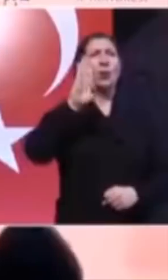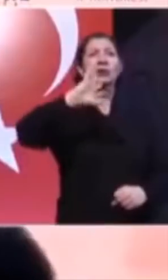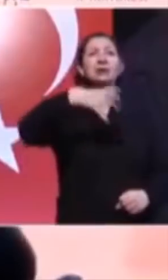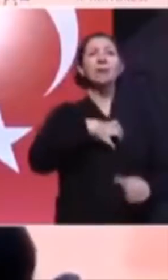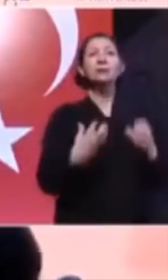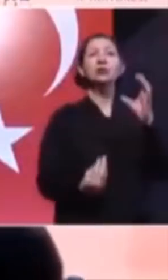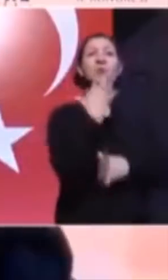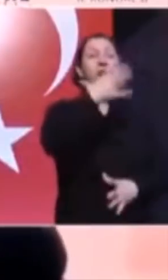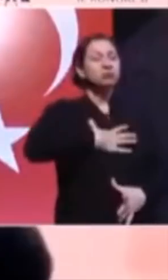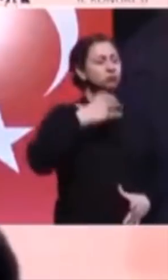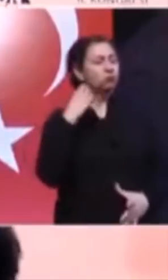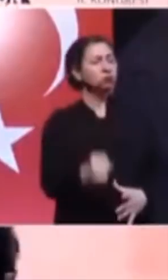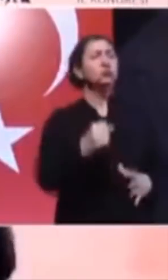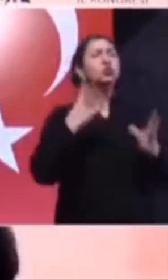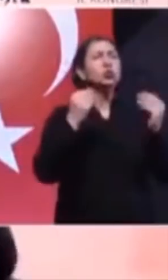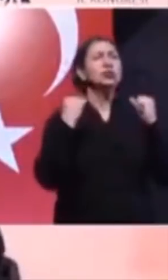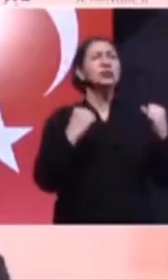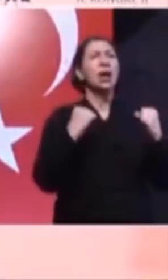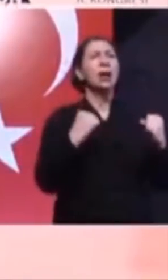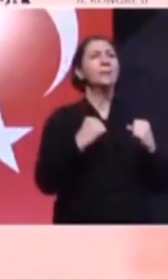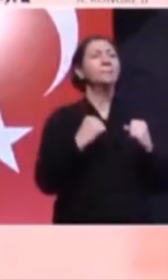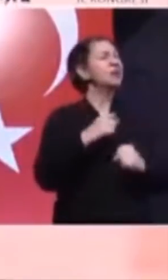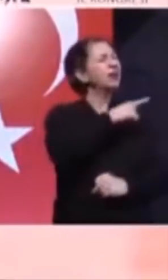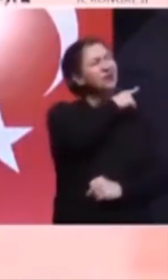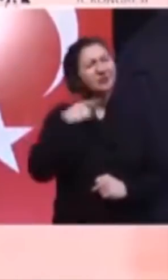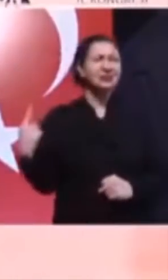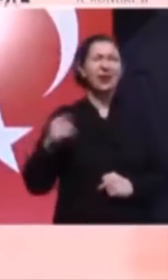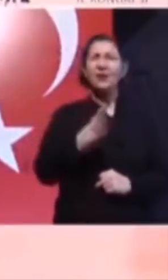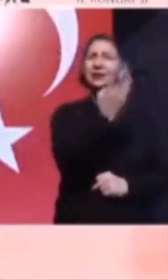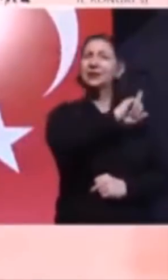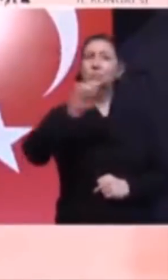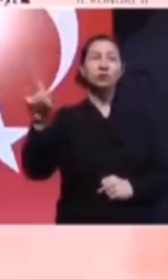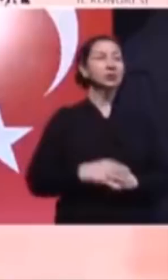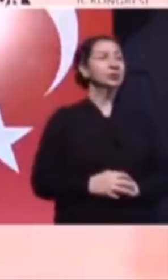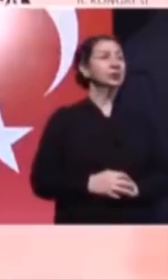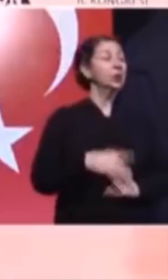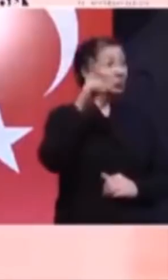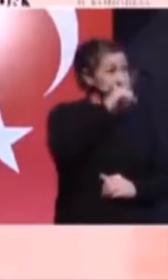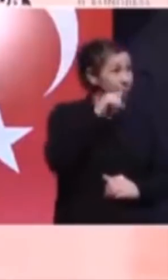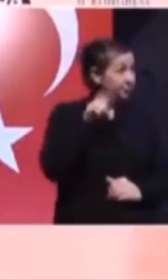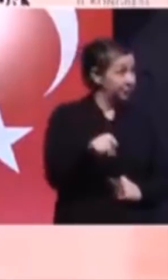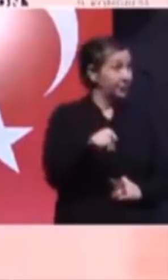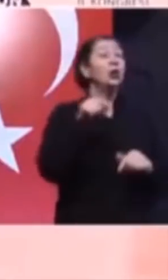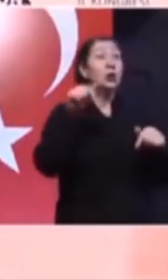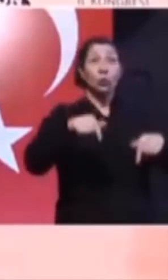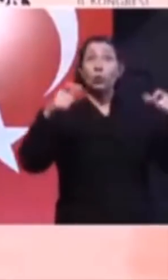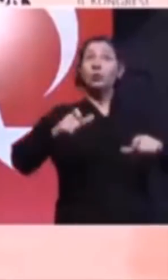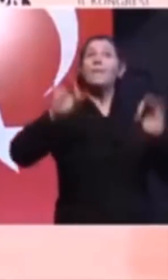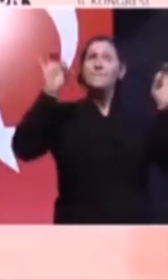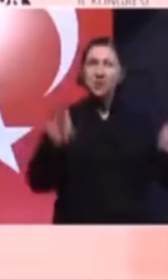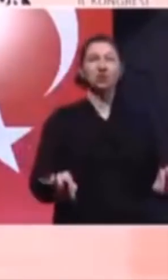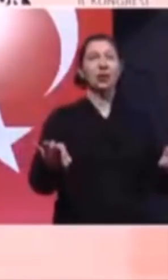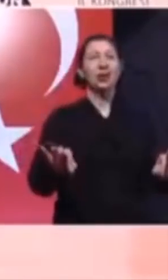sahip çıkma azmi çok sağlamdır. Asla vazgeçmeyeceğiz. Bu nedenle bugünden